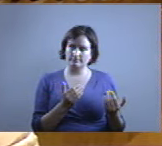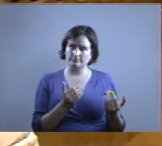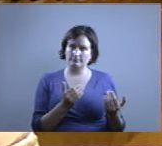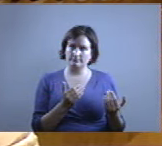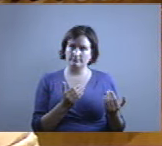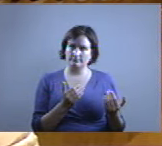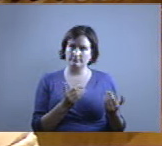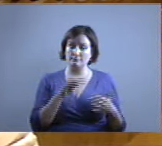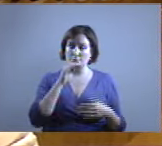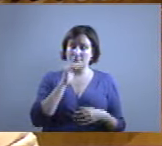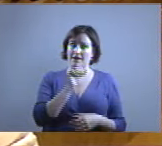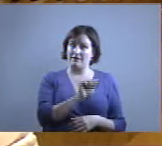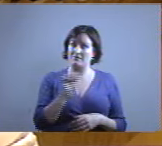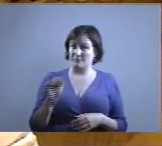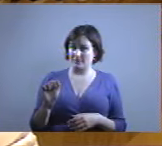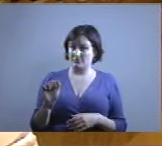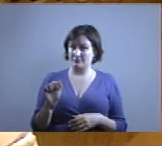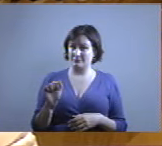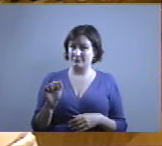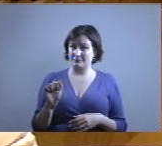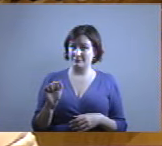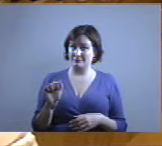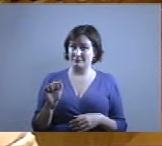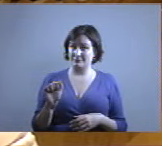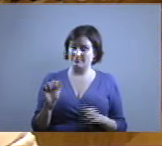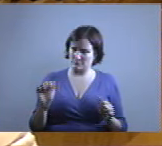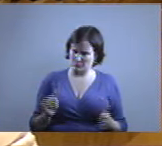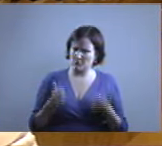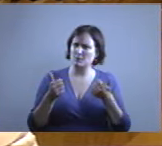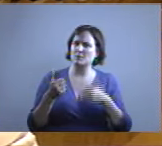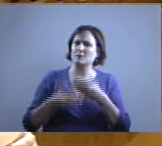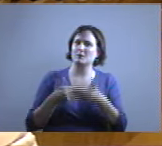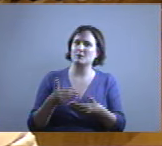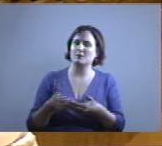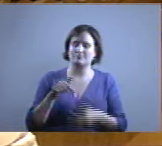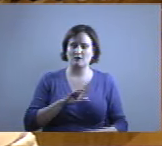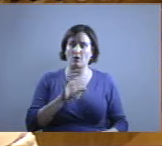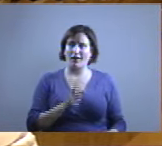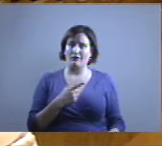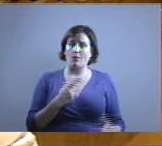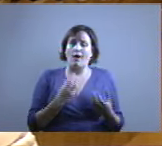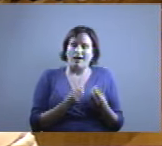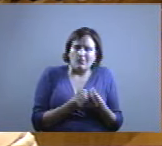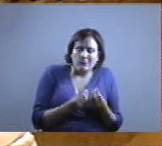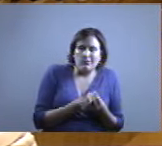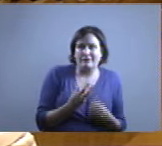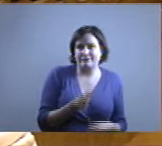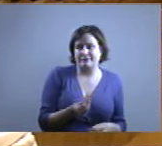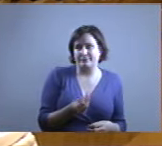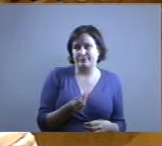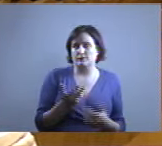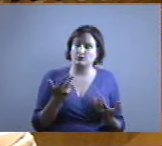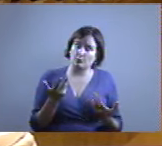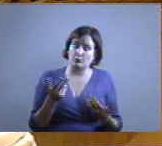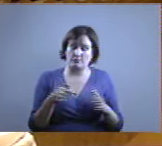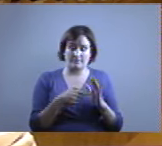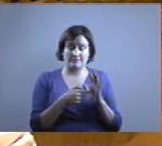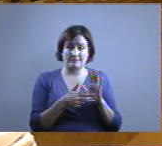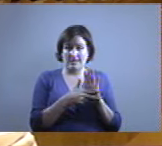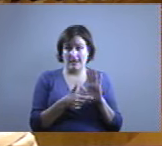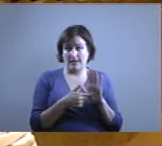die nodige kennis en vaardighede is. Die gevaar met die wet op gelyke indiensneming is juis dat dit die probleme aan